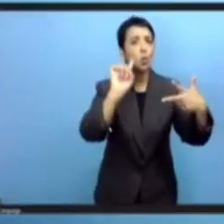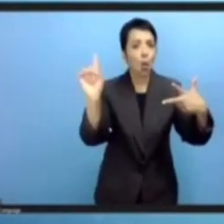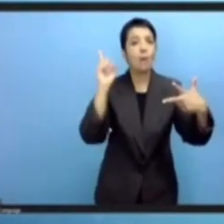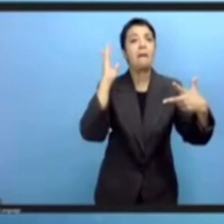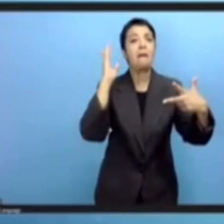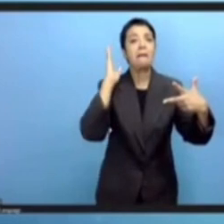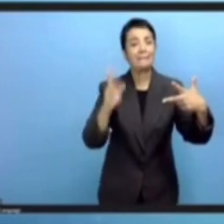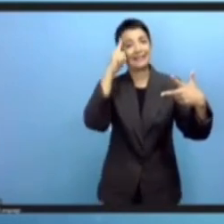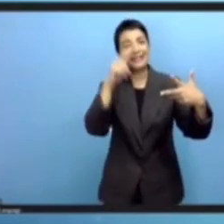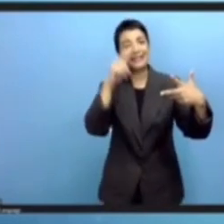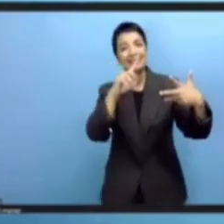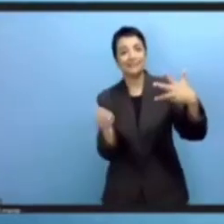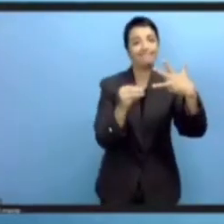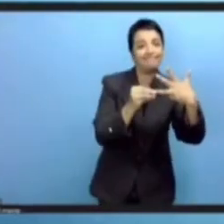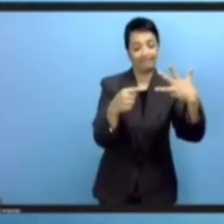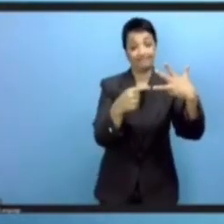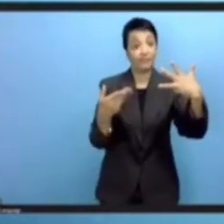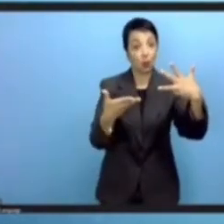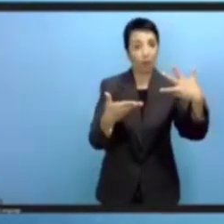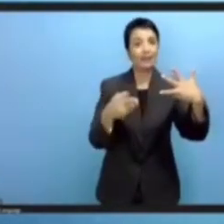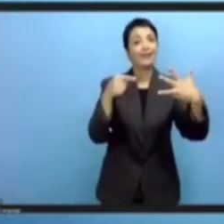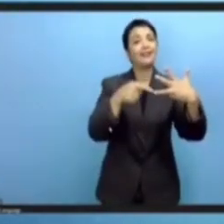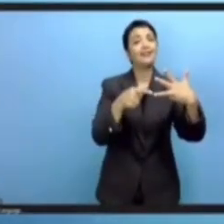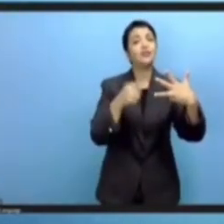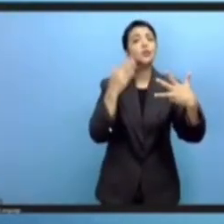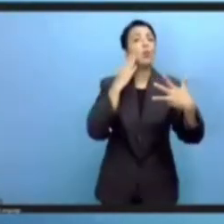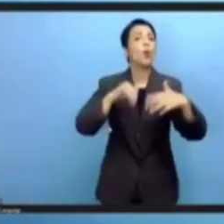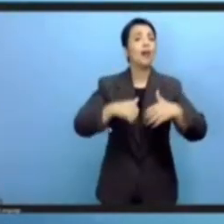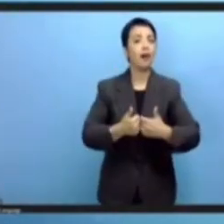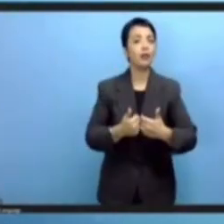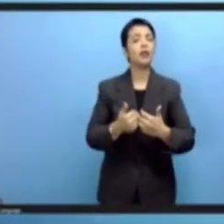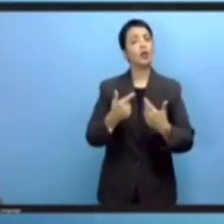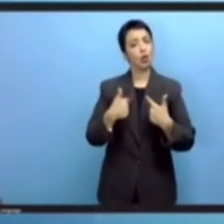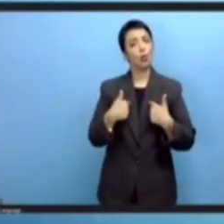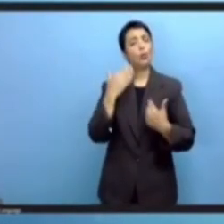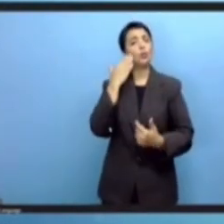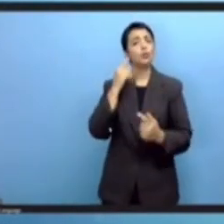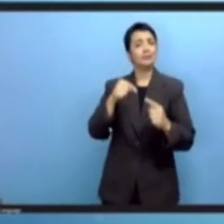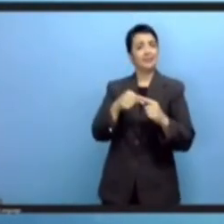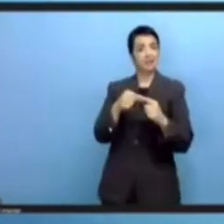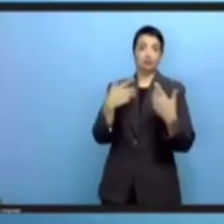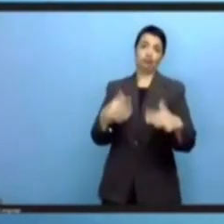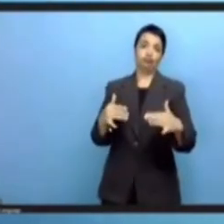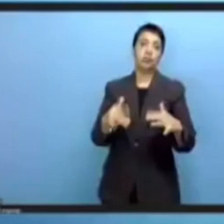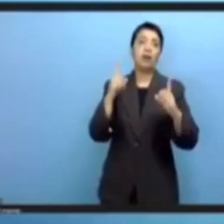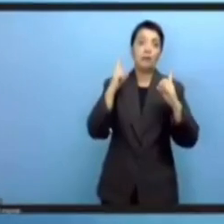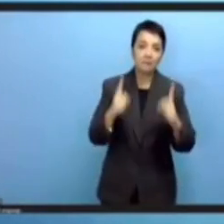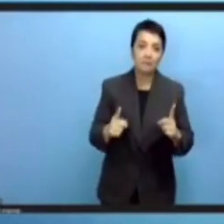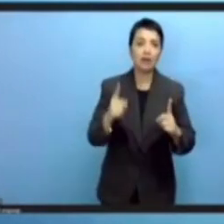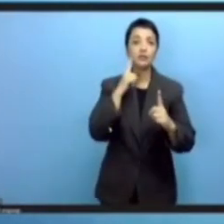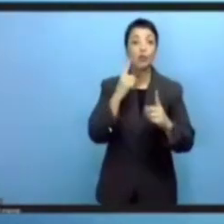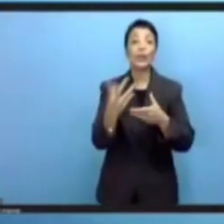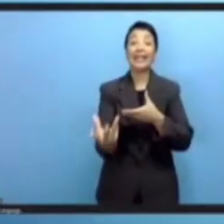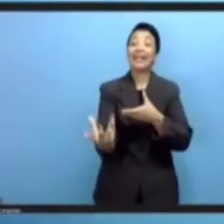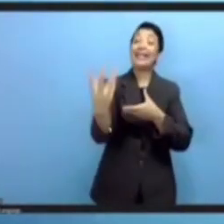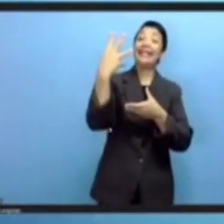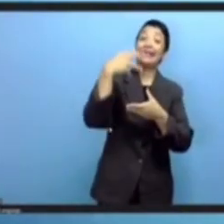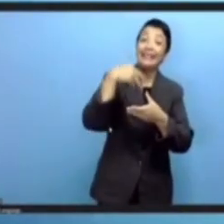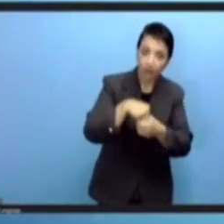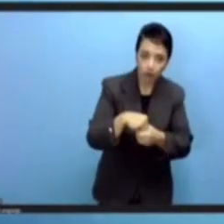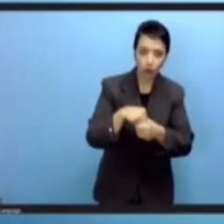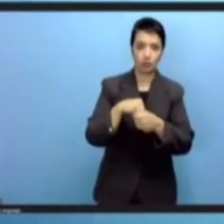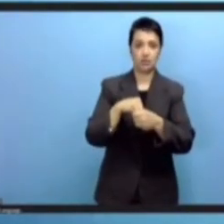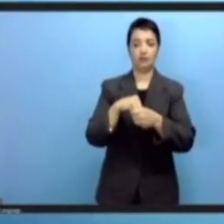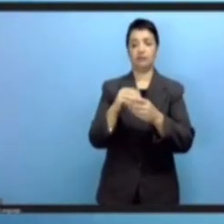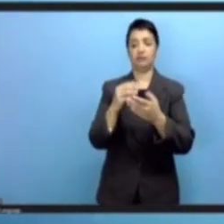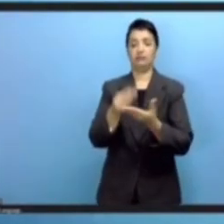de mettre l'accent sur une autre priorité, et qui sont les garde-fous en quelque sorte, qui sont nécessaires pour qu'il y